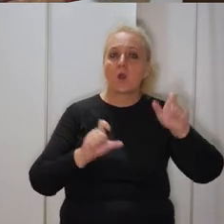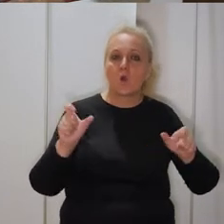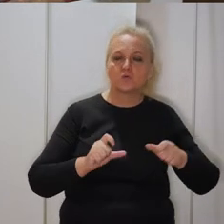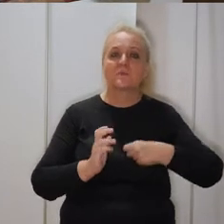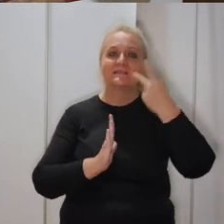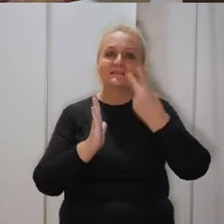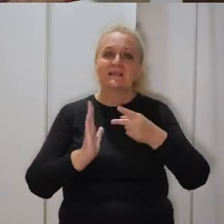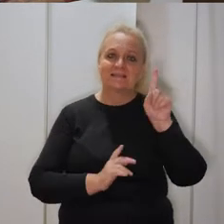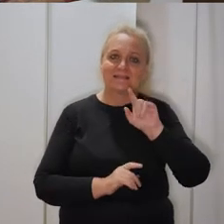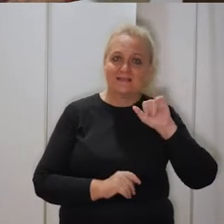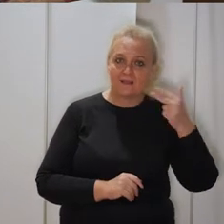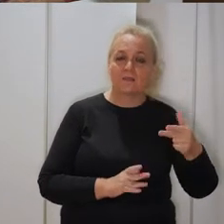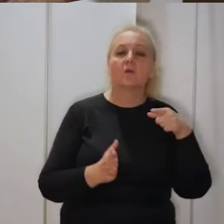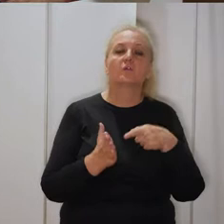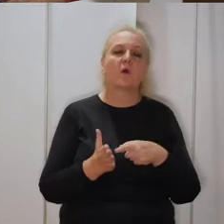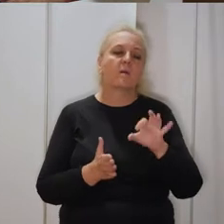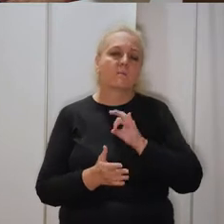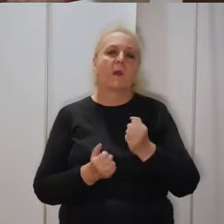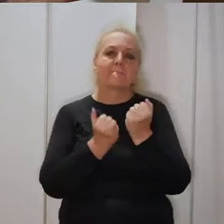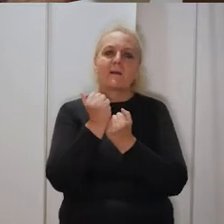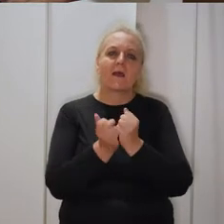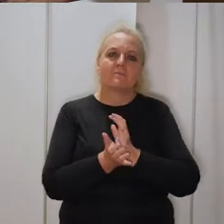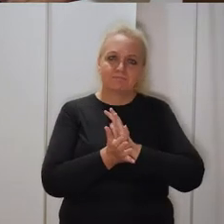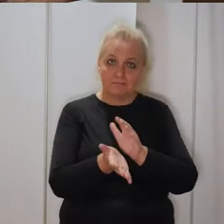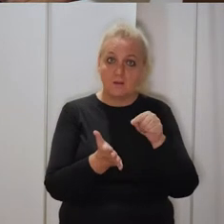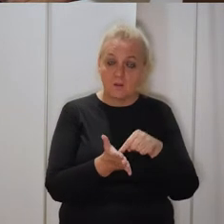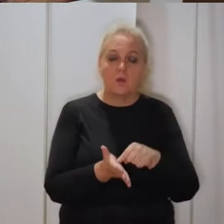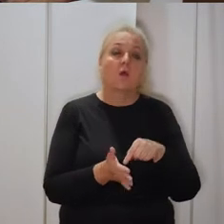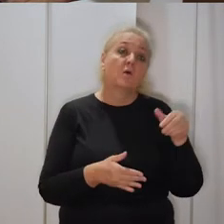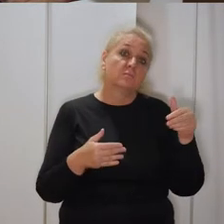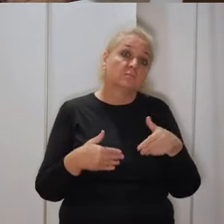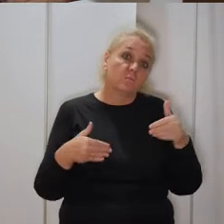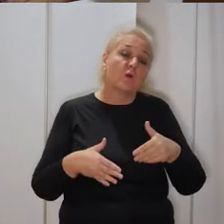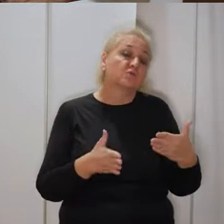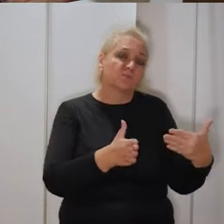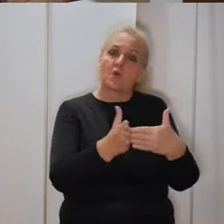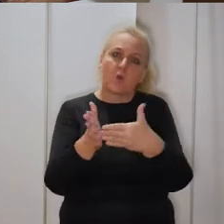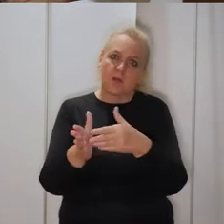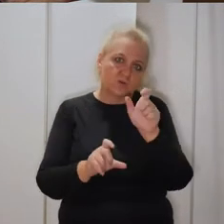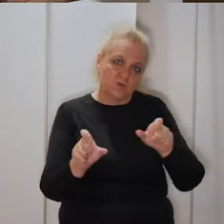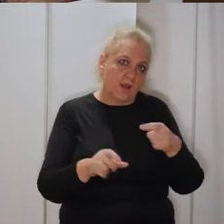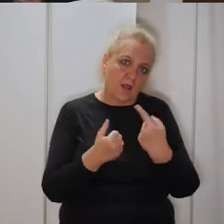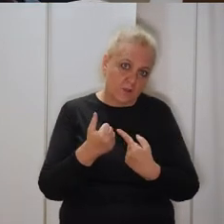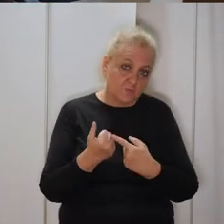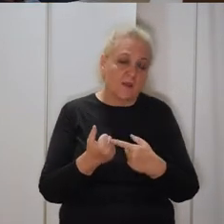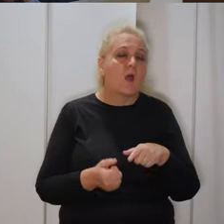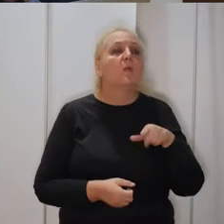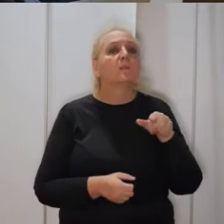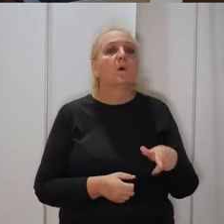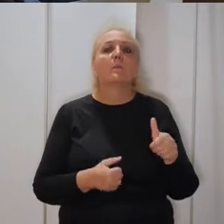zina, w moim wypadku to są papierowe publikacje, będzie zawsze w jakiś sposób ograniczona. I to nawet nie wynika